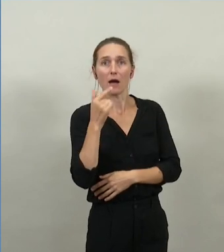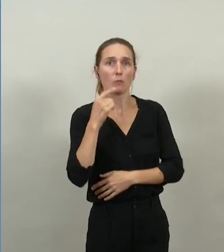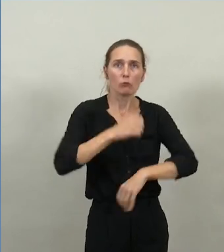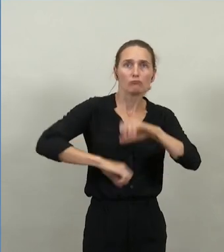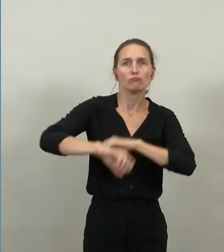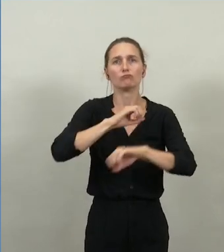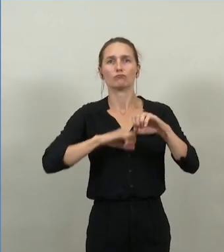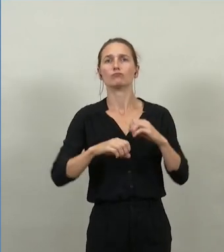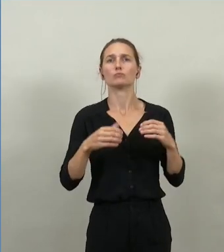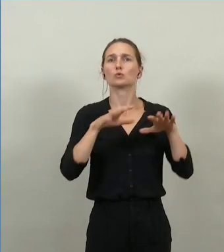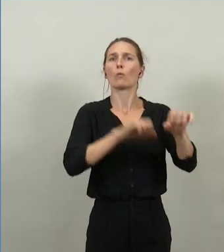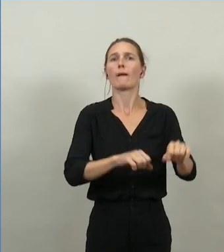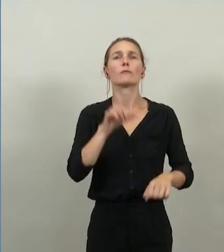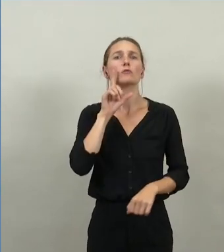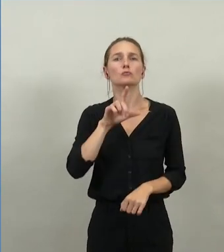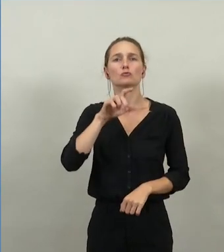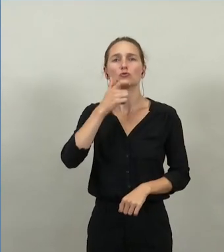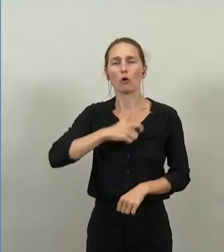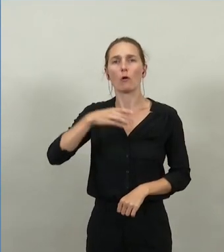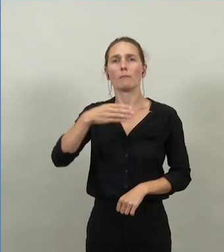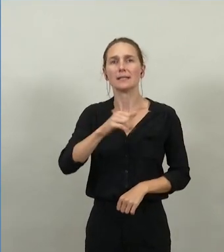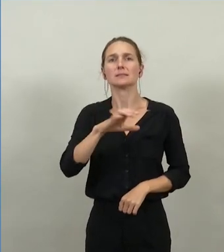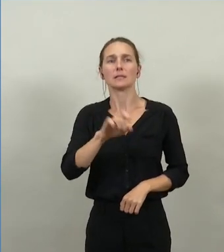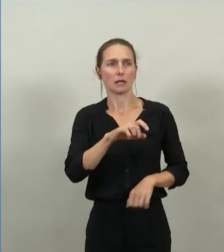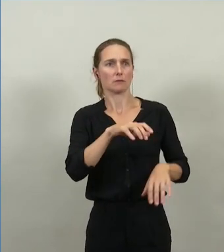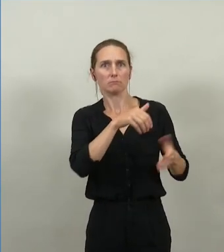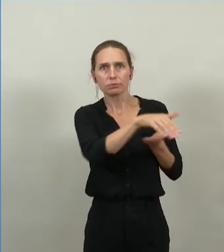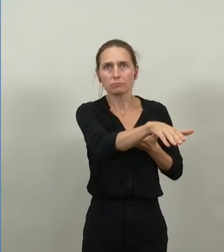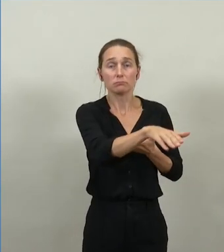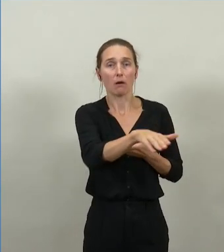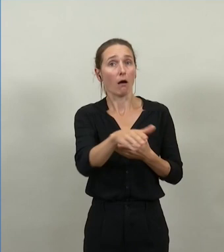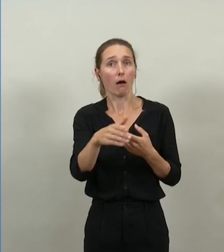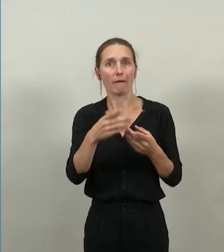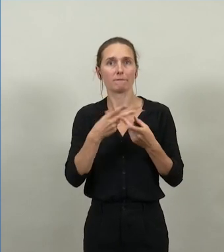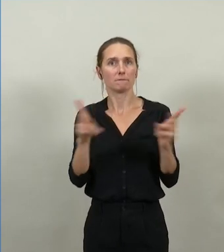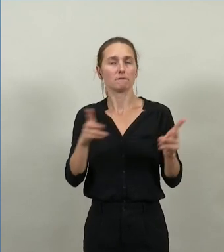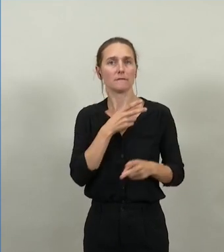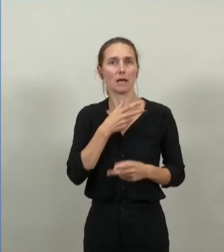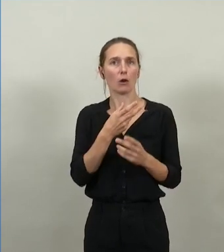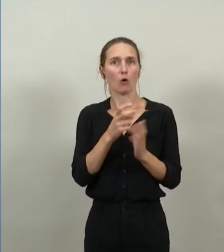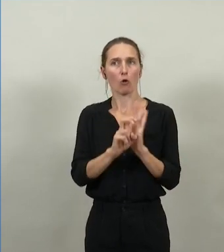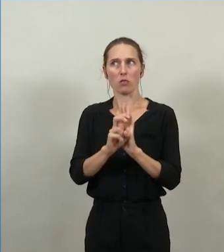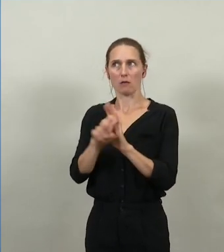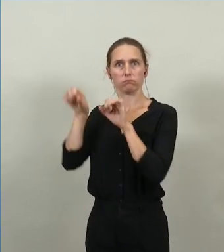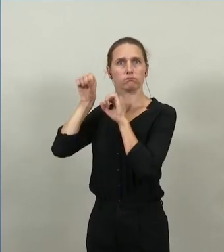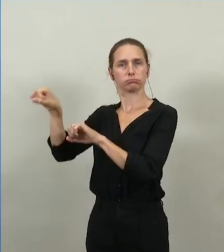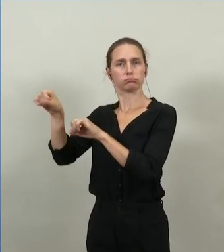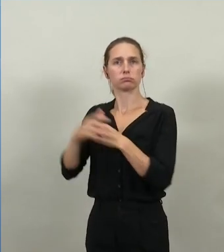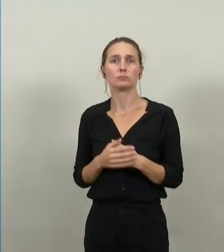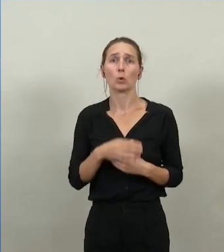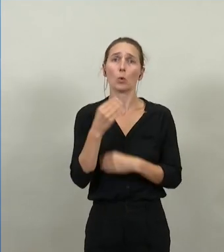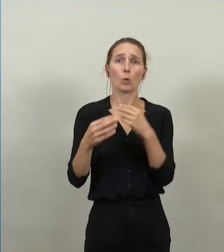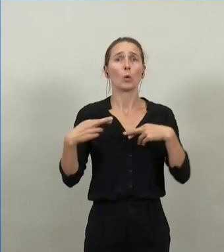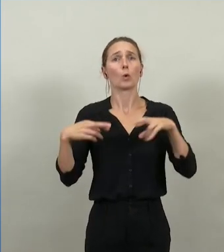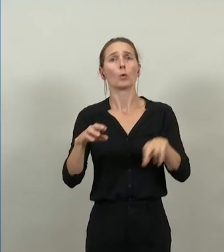massé la ville de Grenoble a engagé un recours pour s'y opposer aux 38 rue d'alombert squatté par par les groupuscules d'extrême gauche